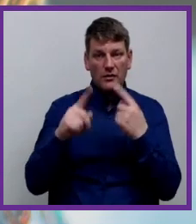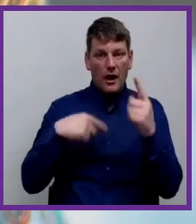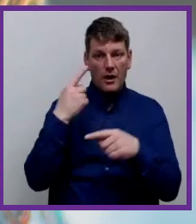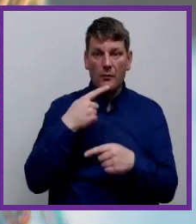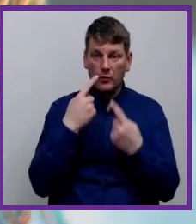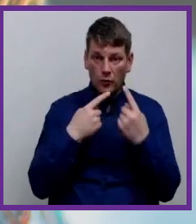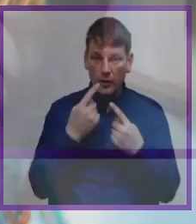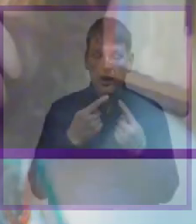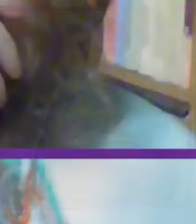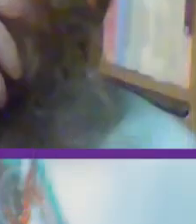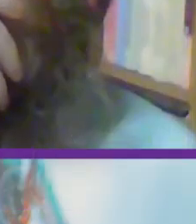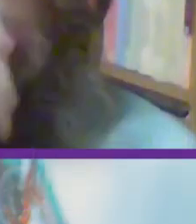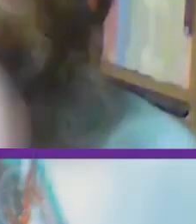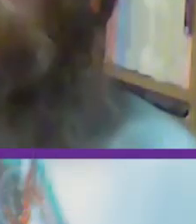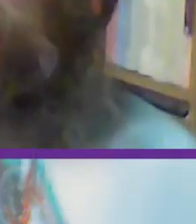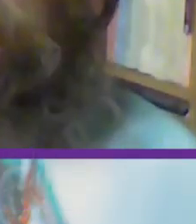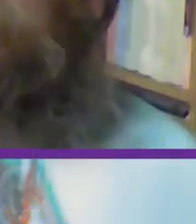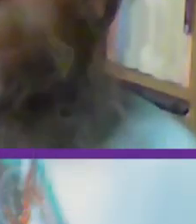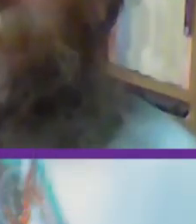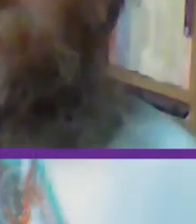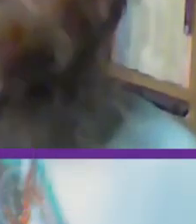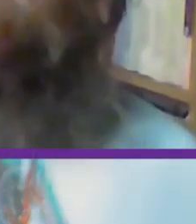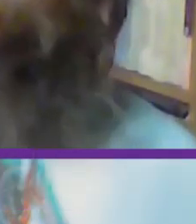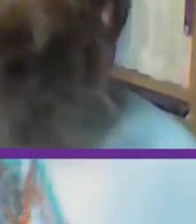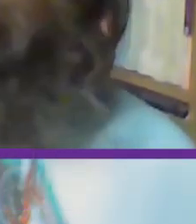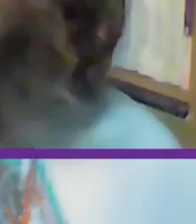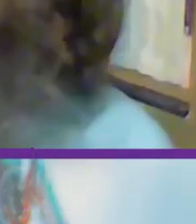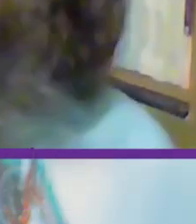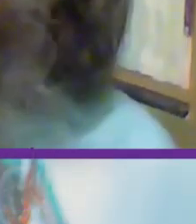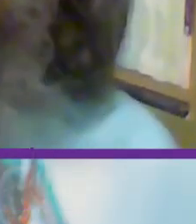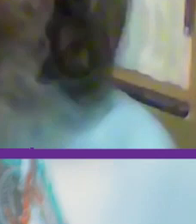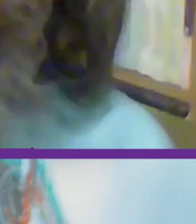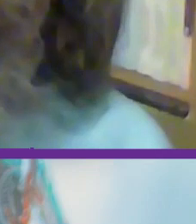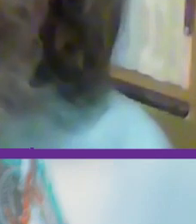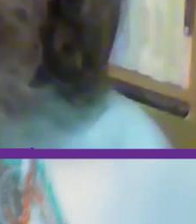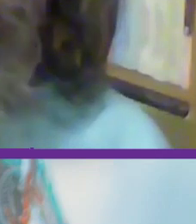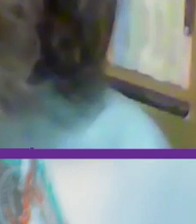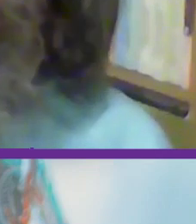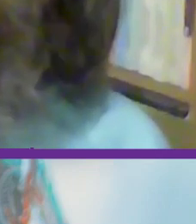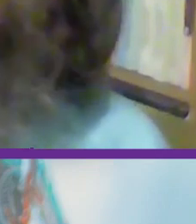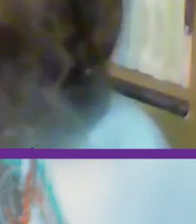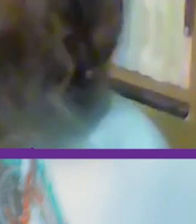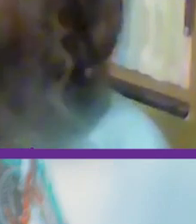Mārim Zanderam. Māri, lūdzu, vārds jums, padaloties ar mums ar jūsu redzējumu.